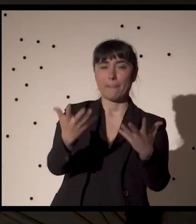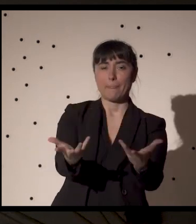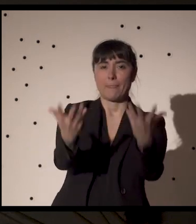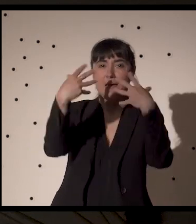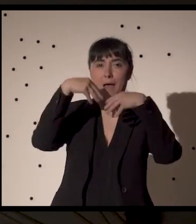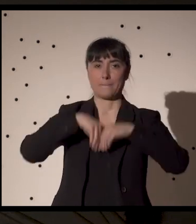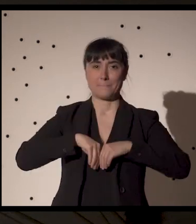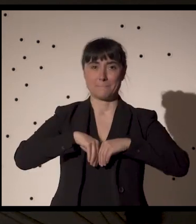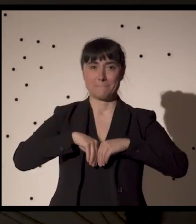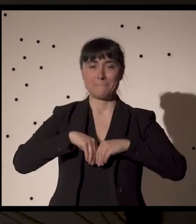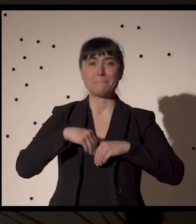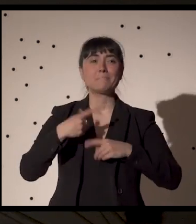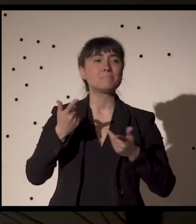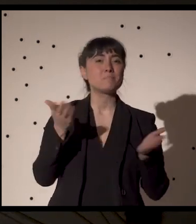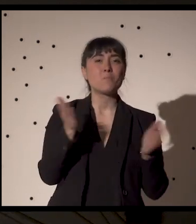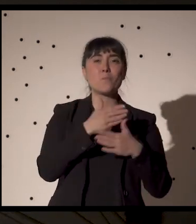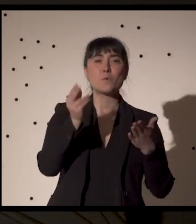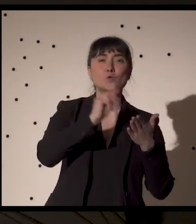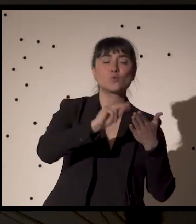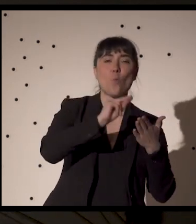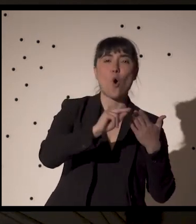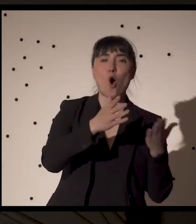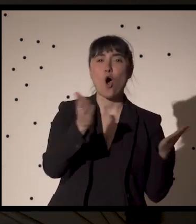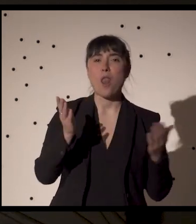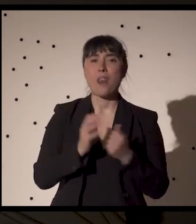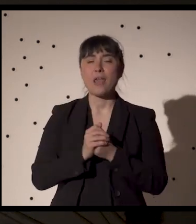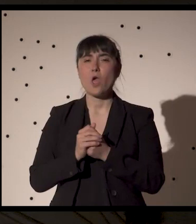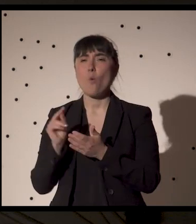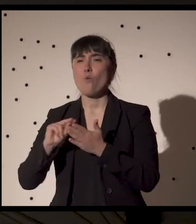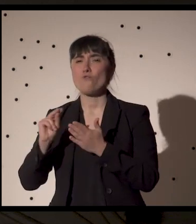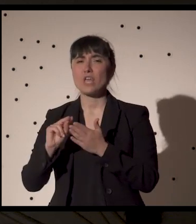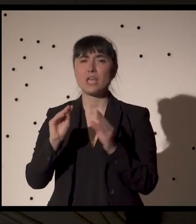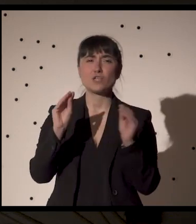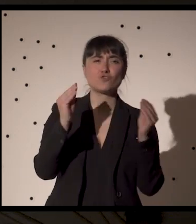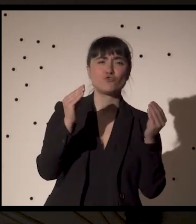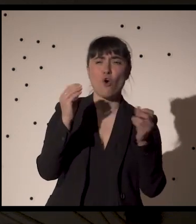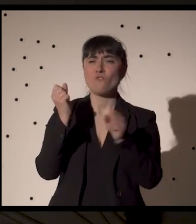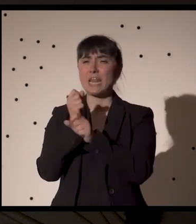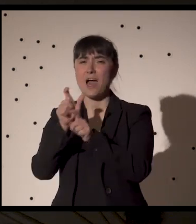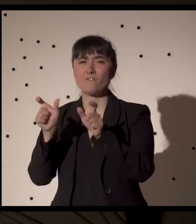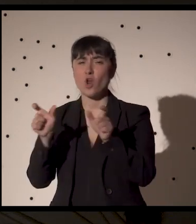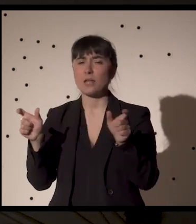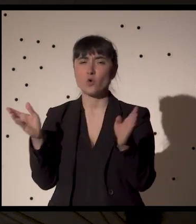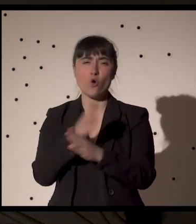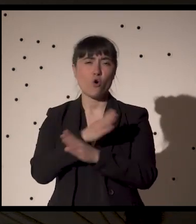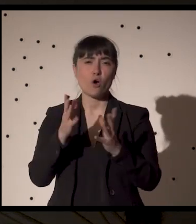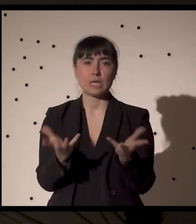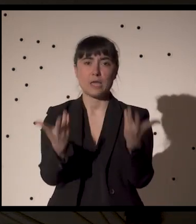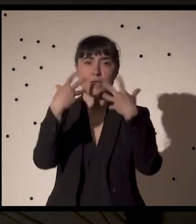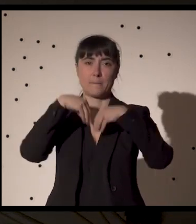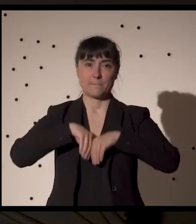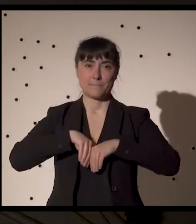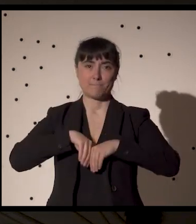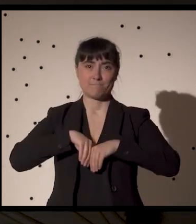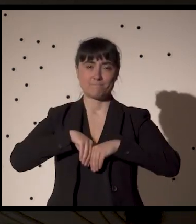nelle officine negli uffici tra i giovani ed è qui che io appunto mi